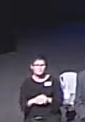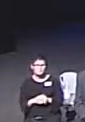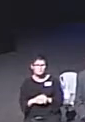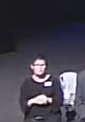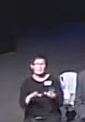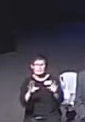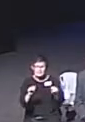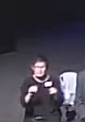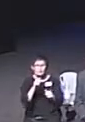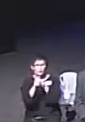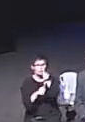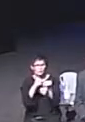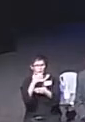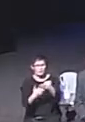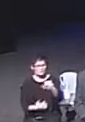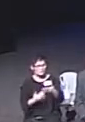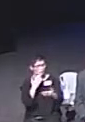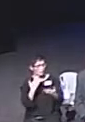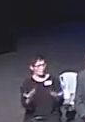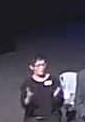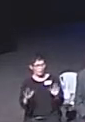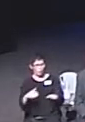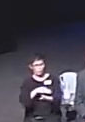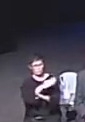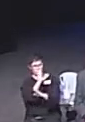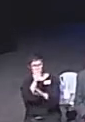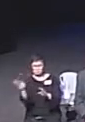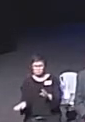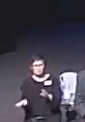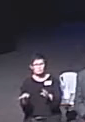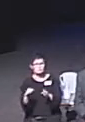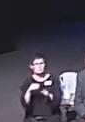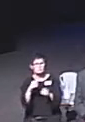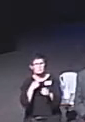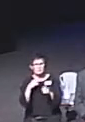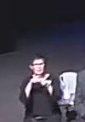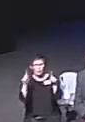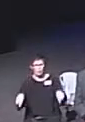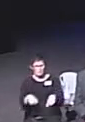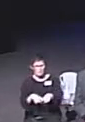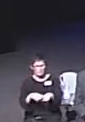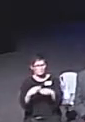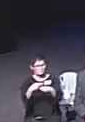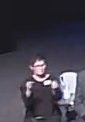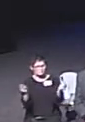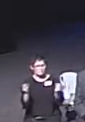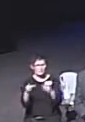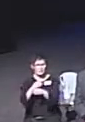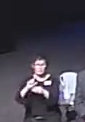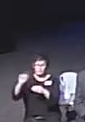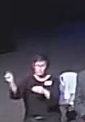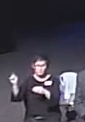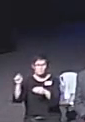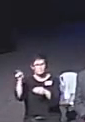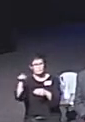Niin, ja sitten osallistujalistat, ketkä kaikki täällä on ollut tänään, niin niistä saa semmoisen lomakkeen ennen kuin poistutte, niin tuolla on